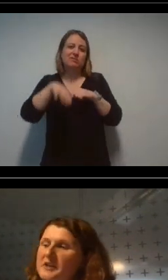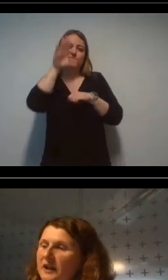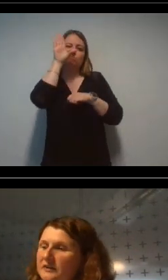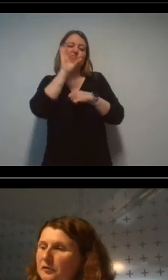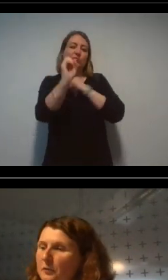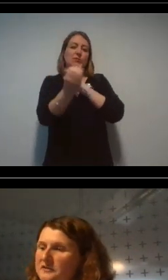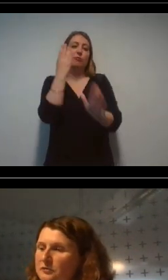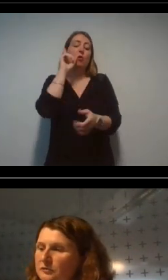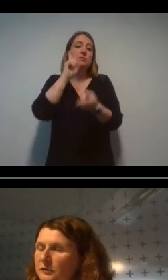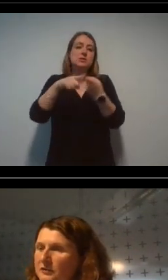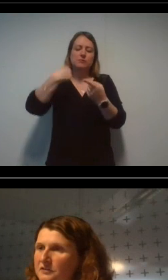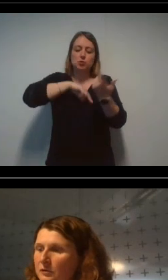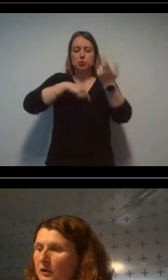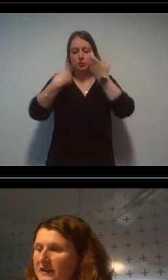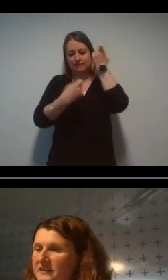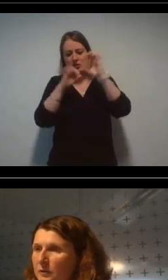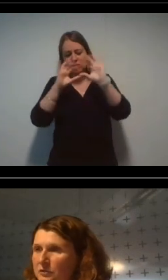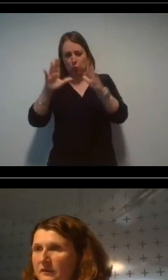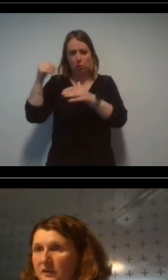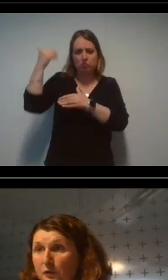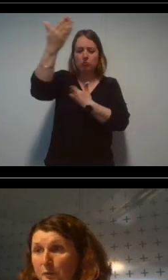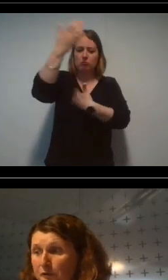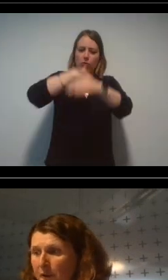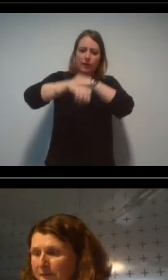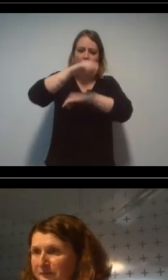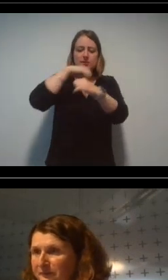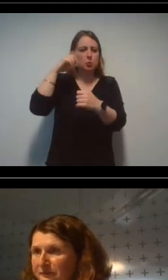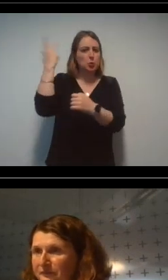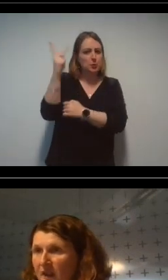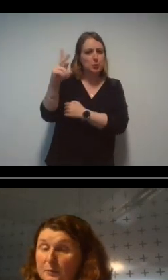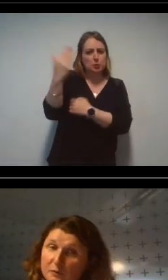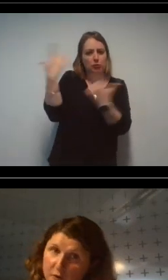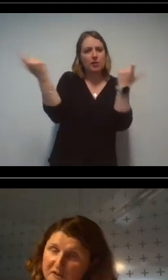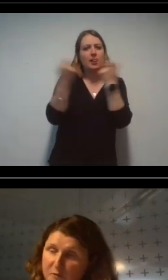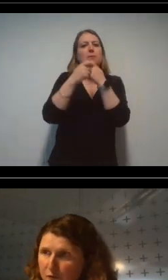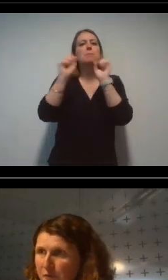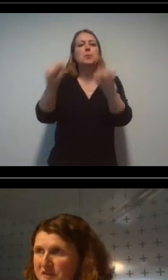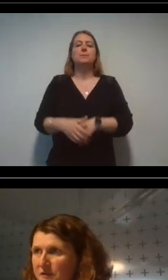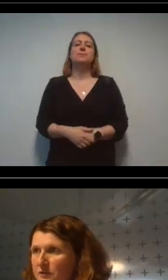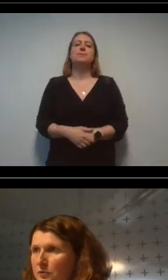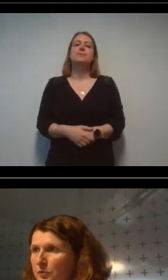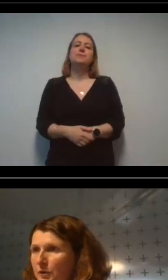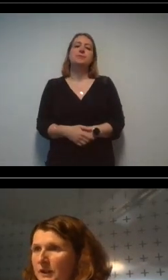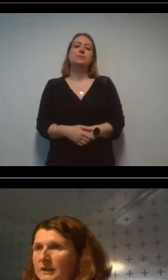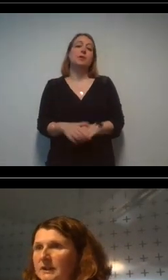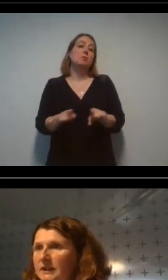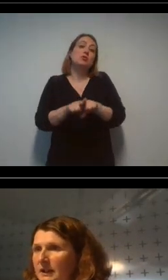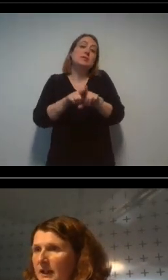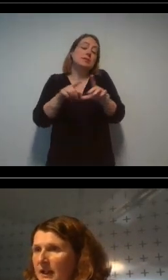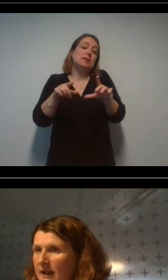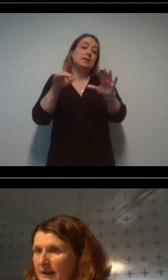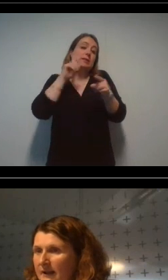de webinaires et d'informations qui sont en adéquation avec vos besoins. Et puis aussi pour vous positionner du coup.